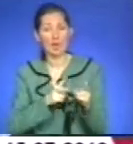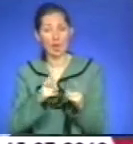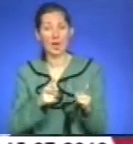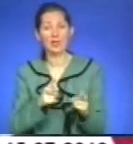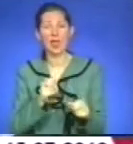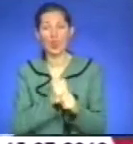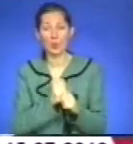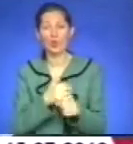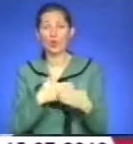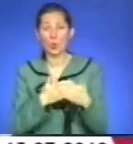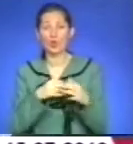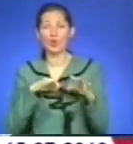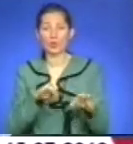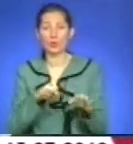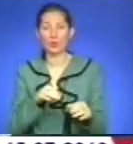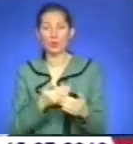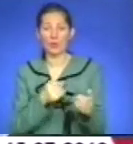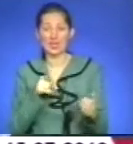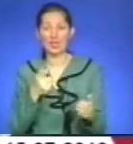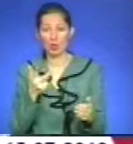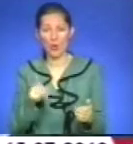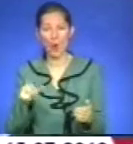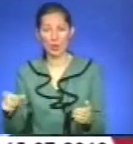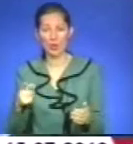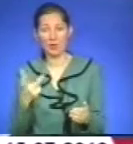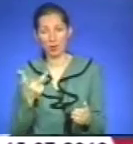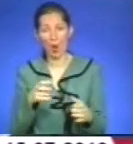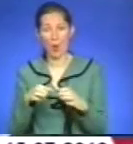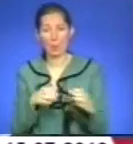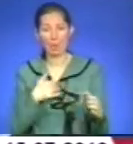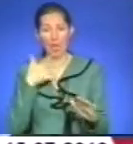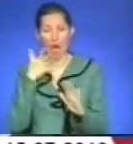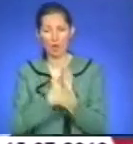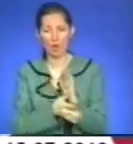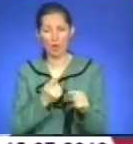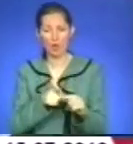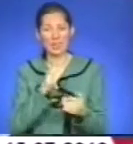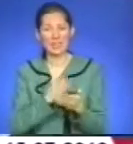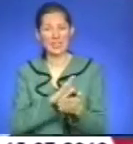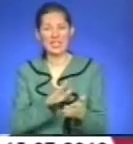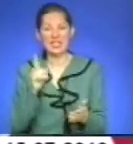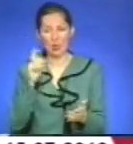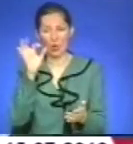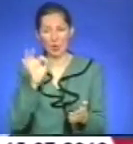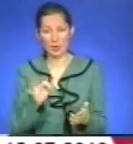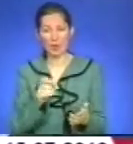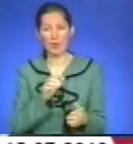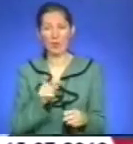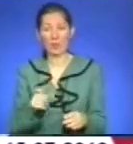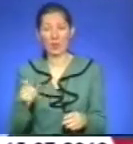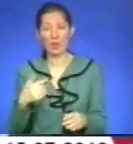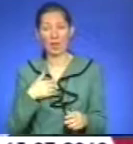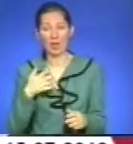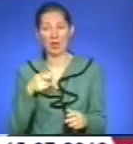громадського транспорту, окремо від тих людей в тих 3 маршрутках, з якими я спілкувався. Я розумію, що це є не всі 100% мешканців, я розумію, що, можливо,